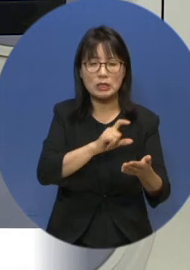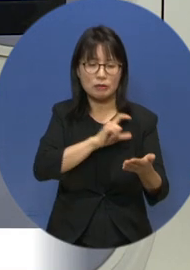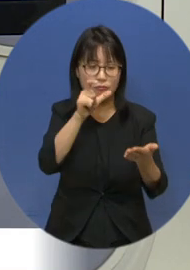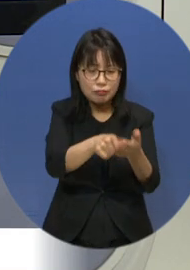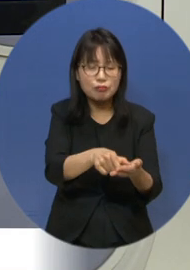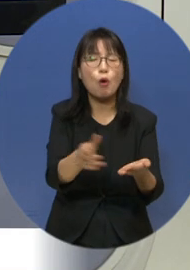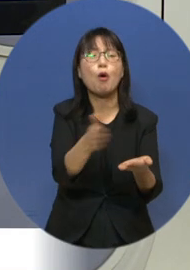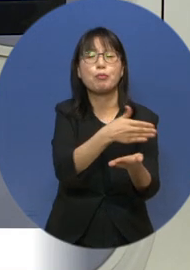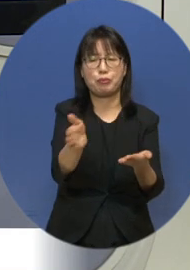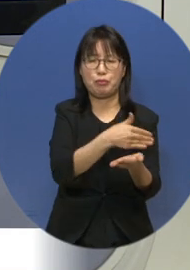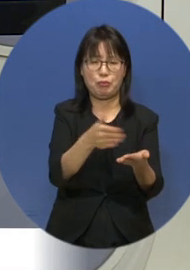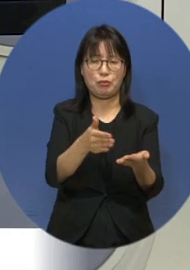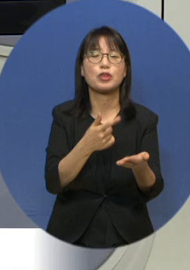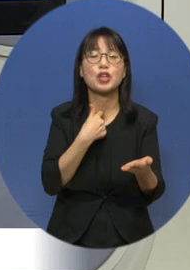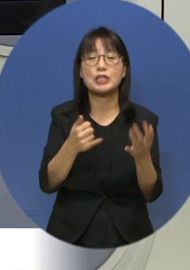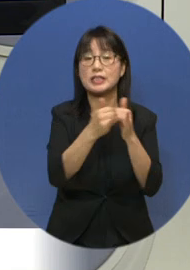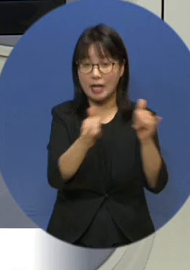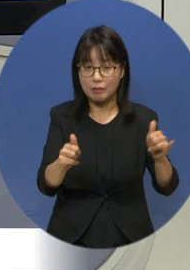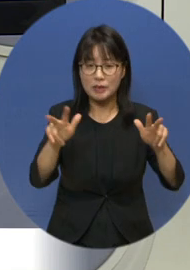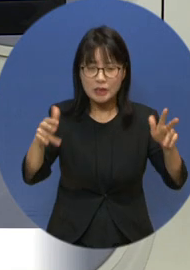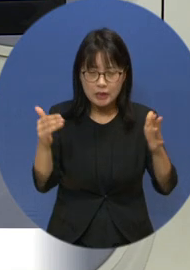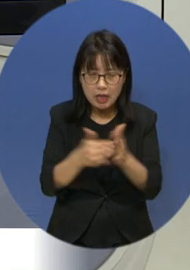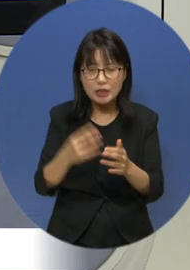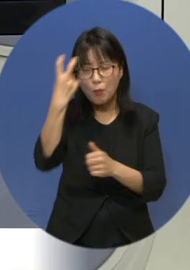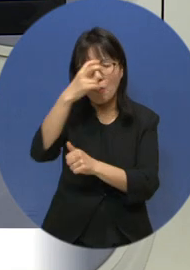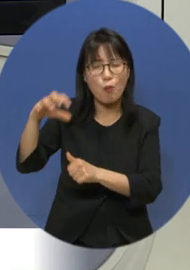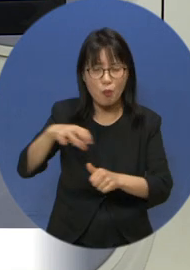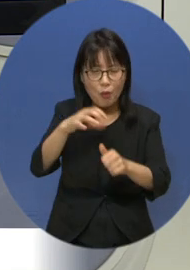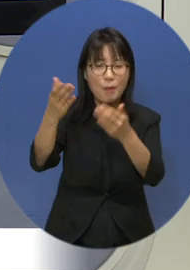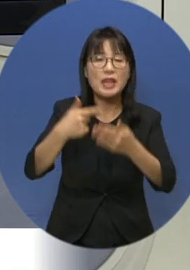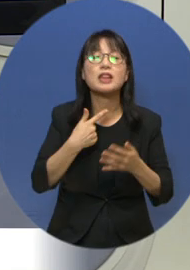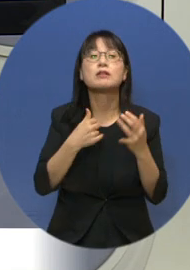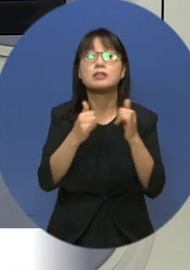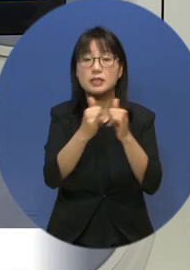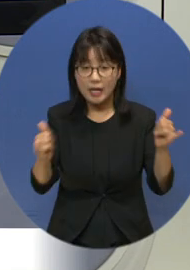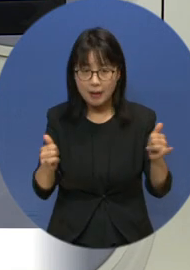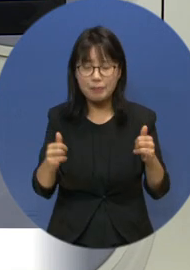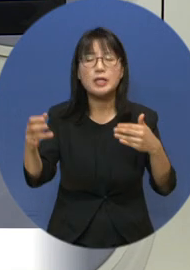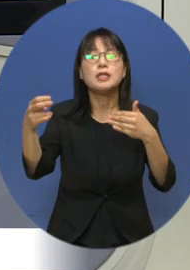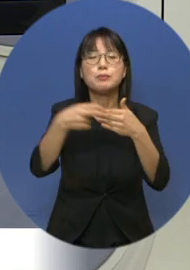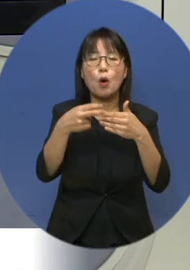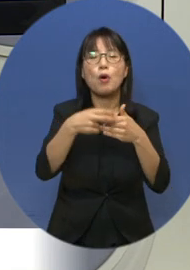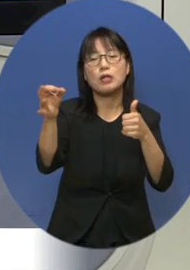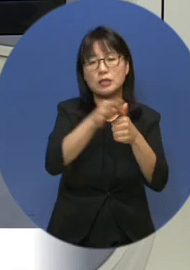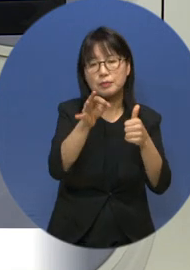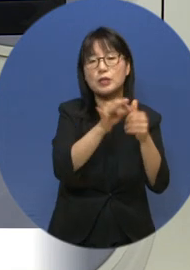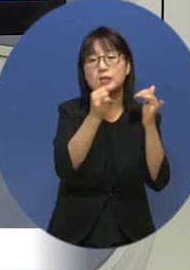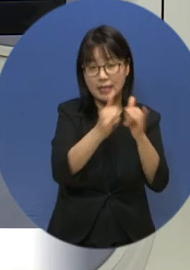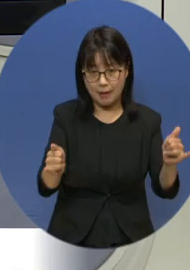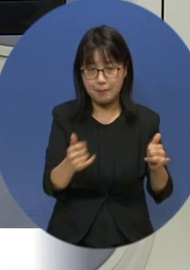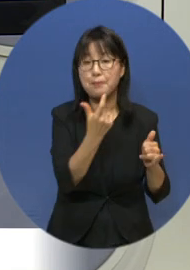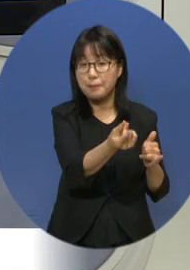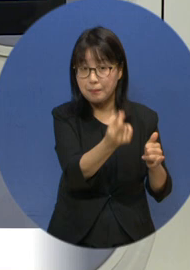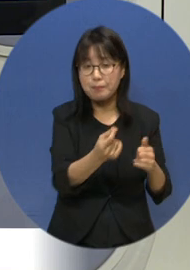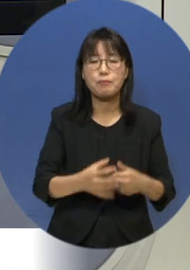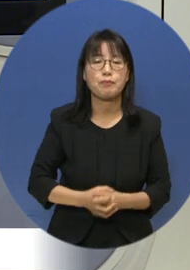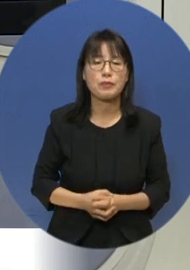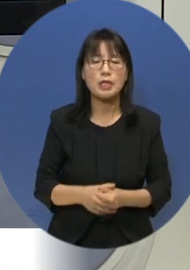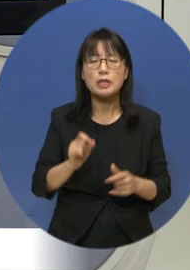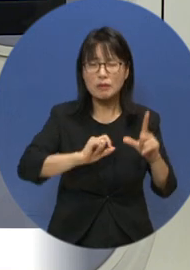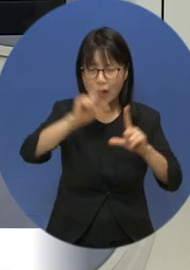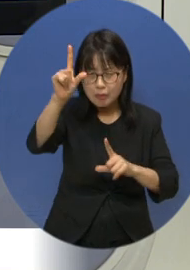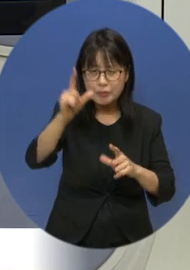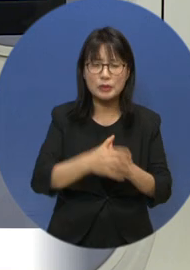문명 상태로 지방자치단체의 보호를 받아 온 의료급여 수급자를 대상으로 이루어지는데요 이를